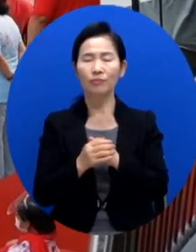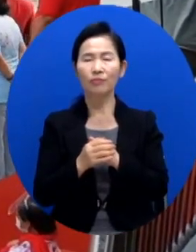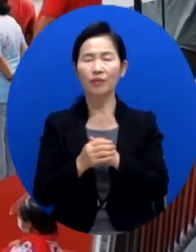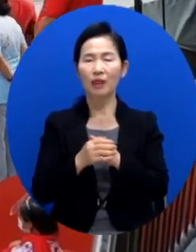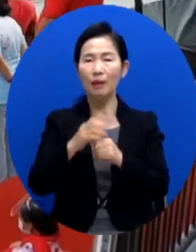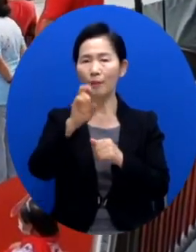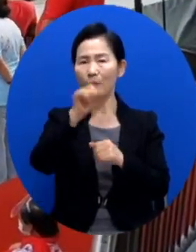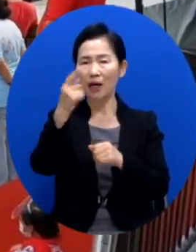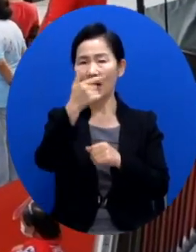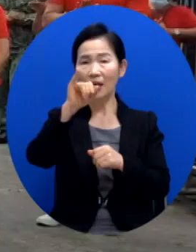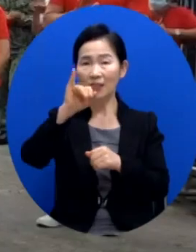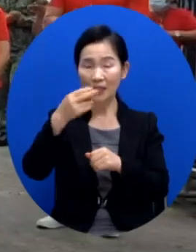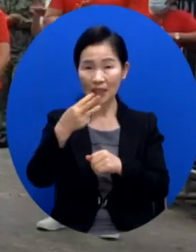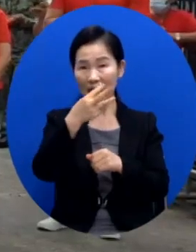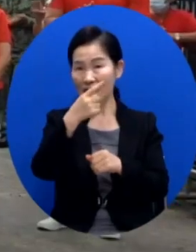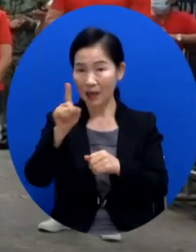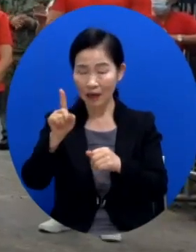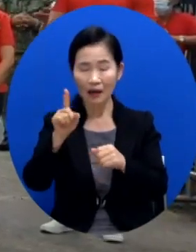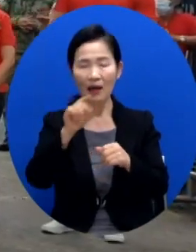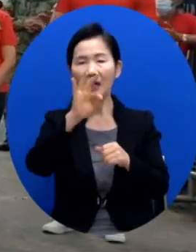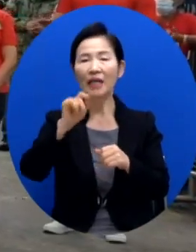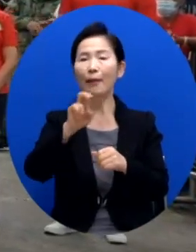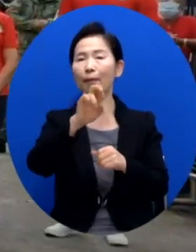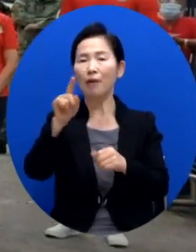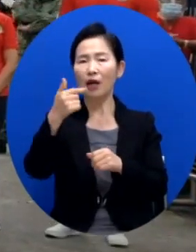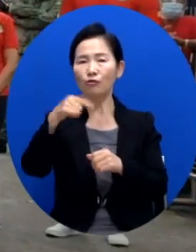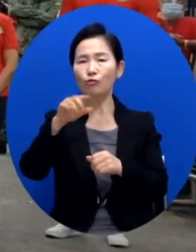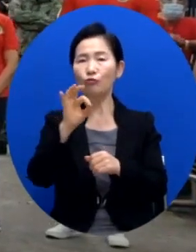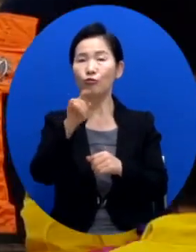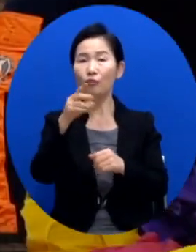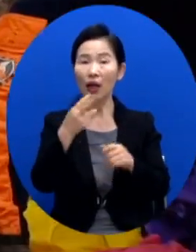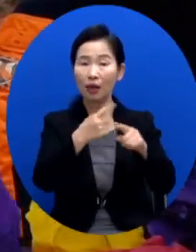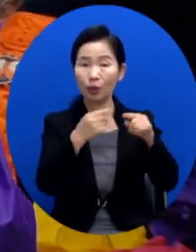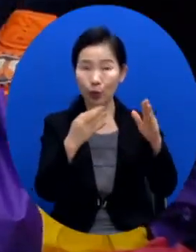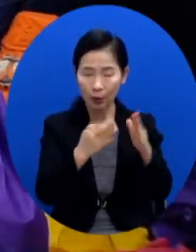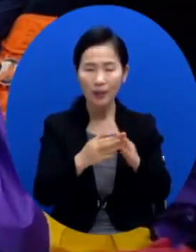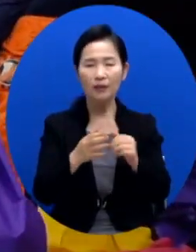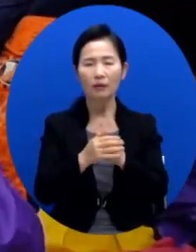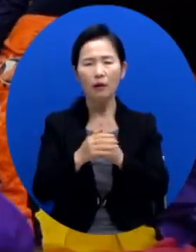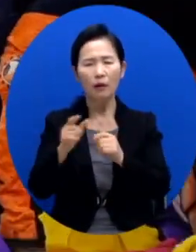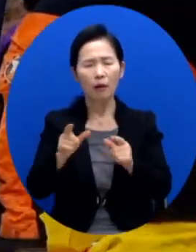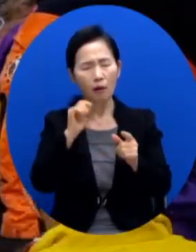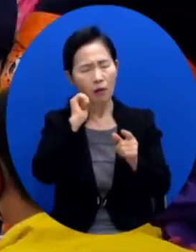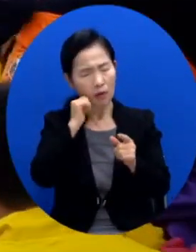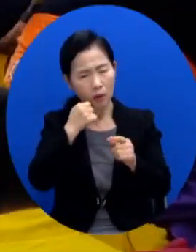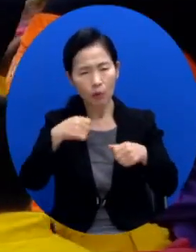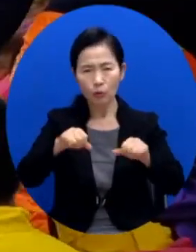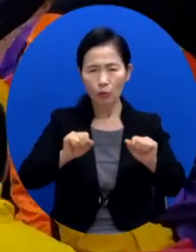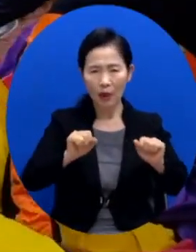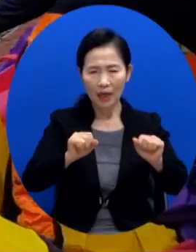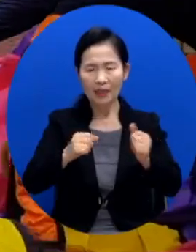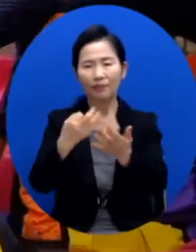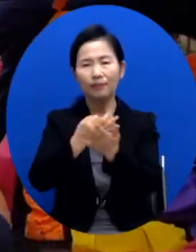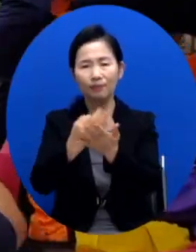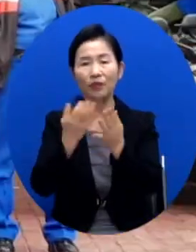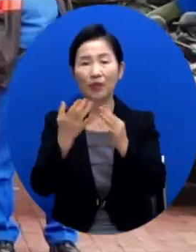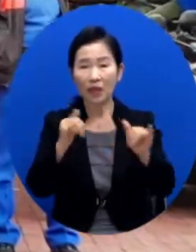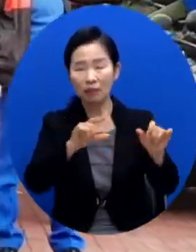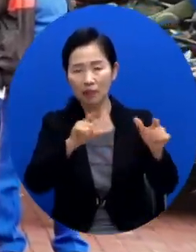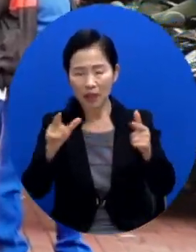마닐라 임마누엘 교회가 코로나19로 생계에 어려움을 겪는 트라이시클 운전자에게 긴급 생계지원품을